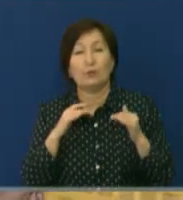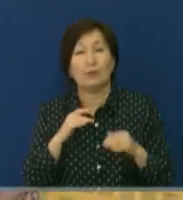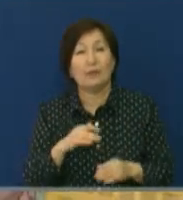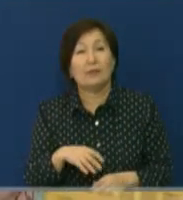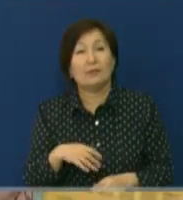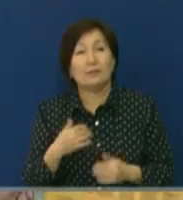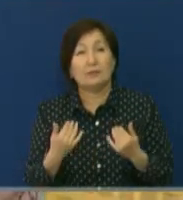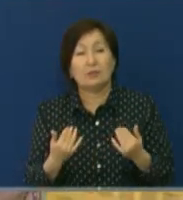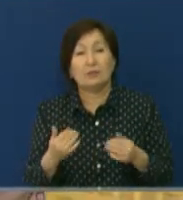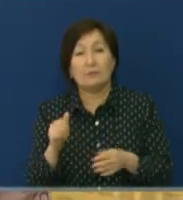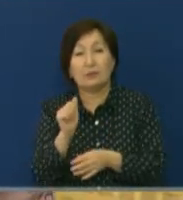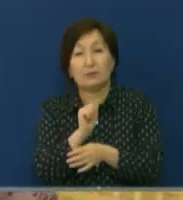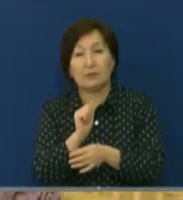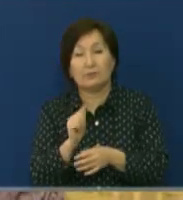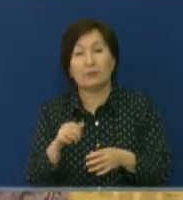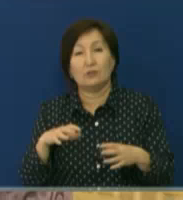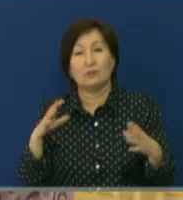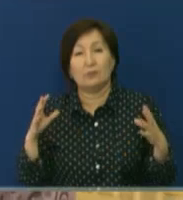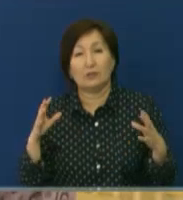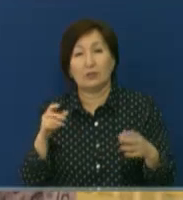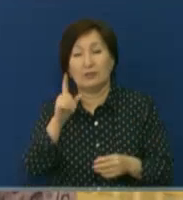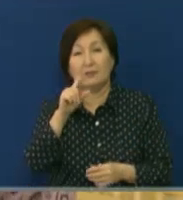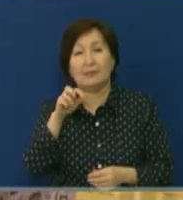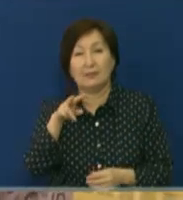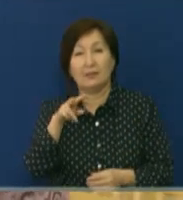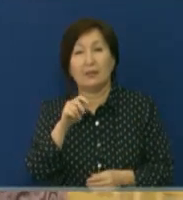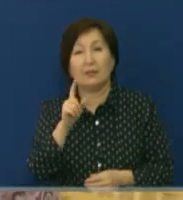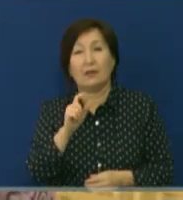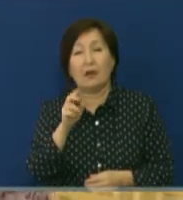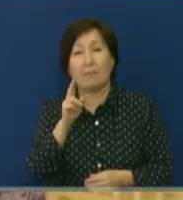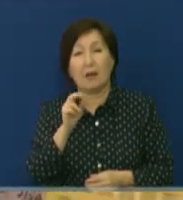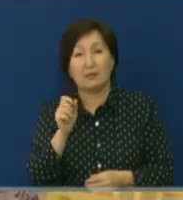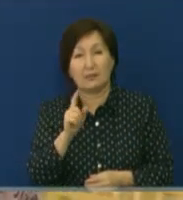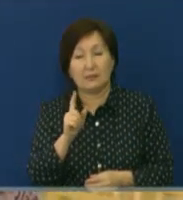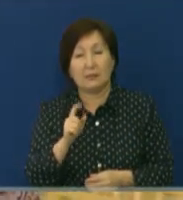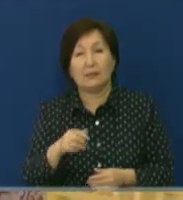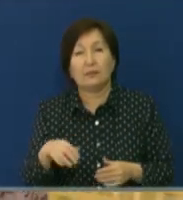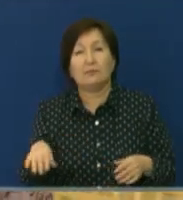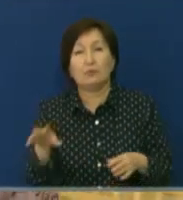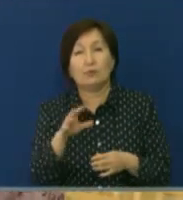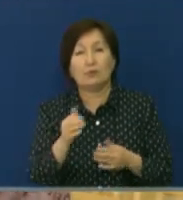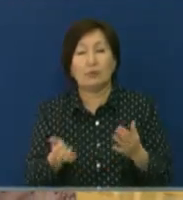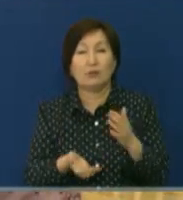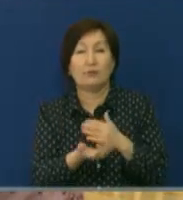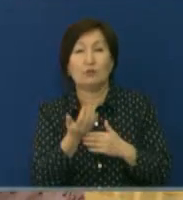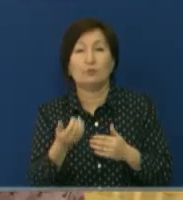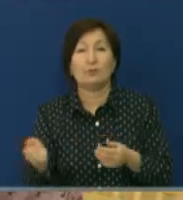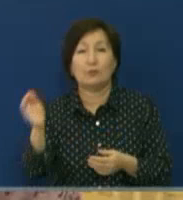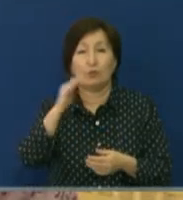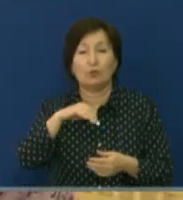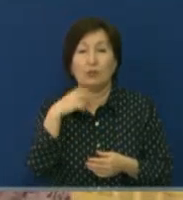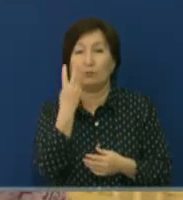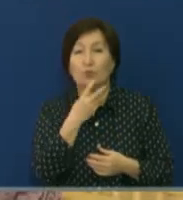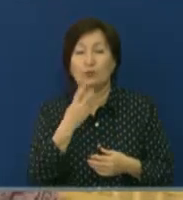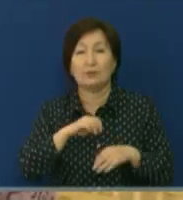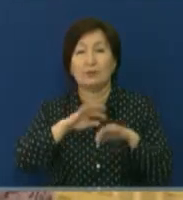приезжают или камаз подъезжает или сил потом начинают ковшом загружать это все все это разлетается